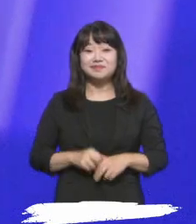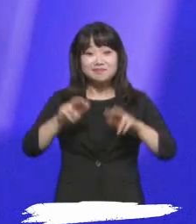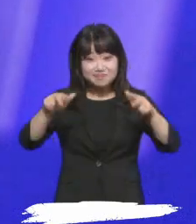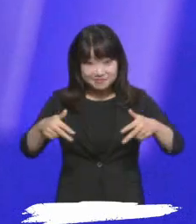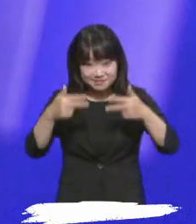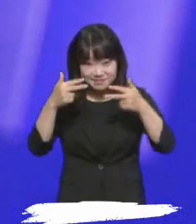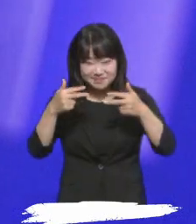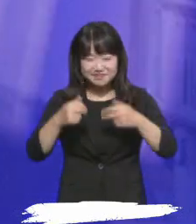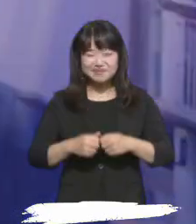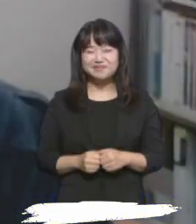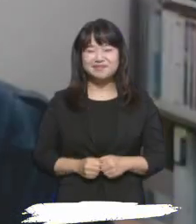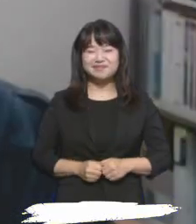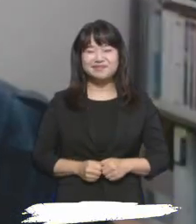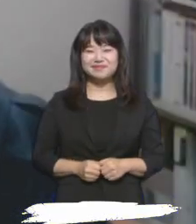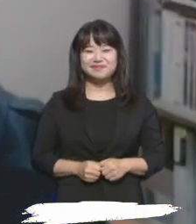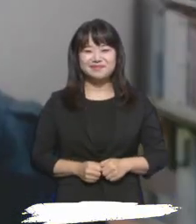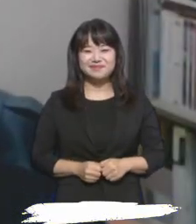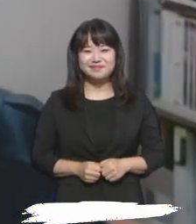나와 계십니까?